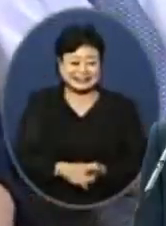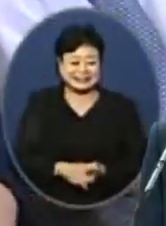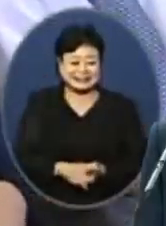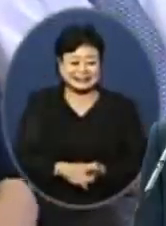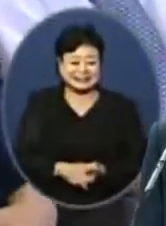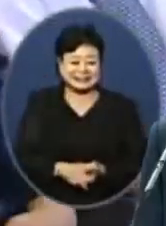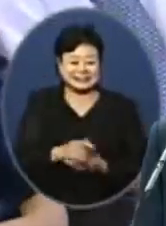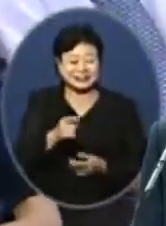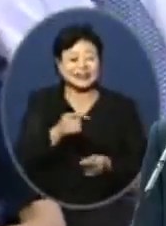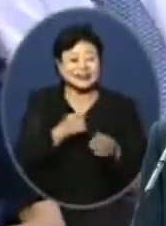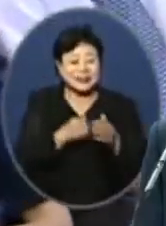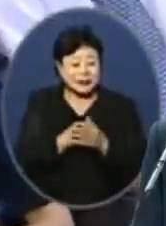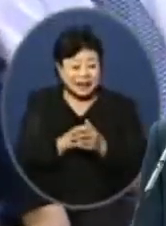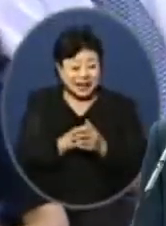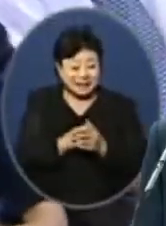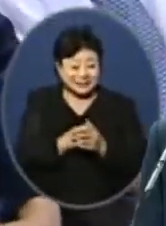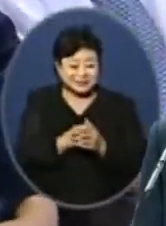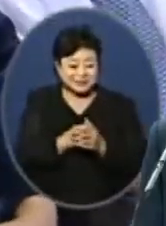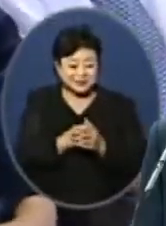그가 너로 말미암아